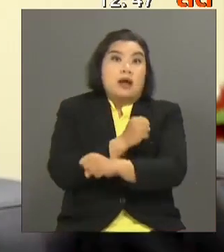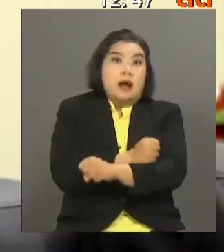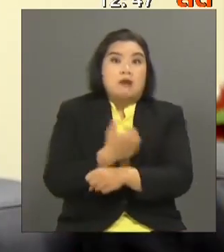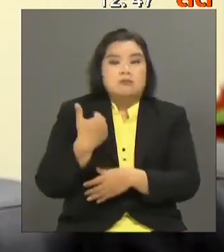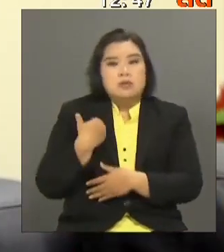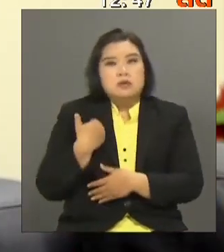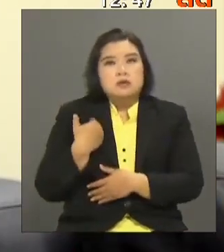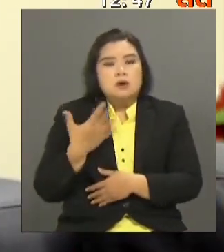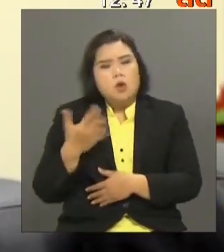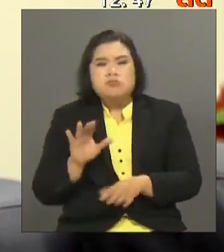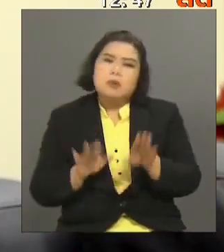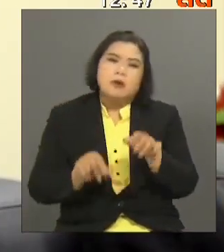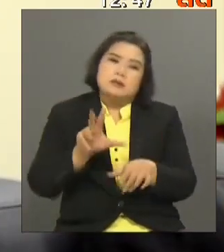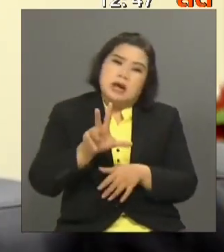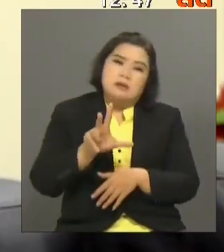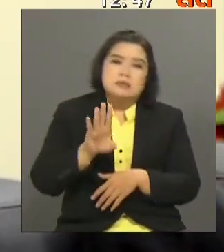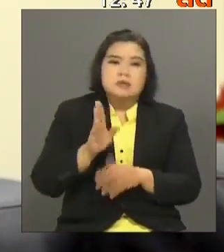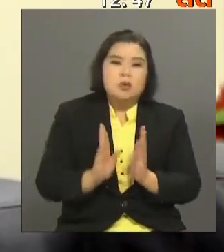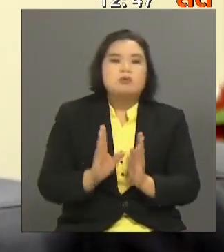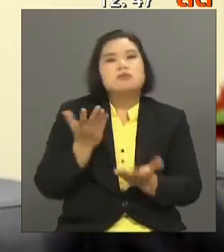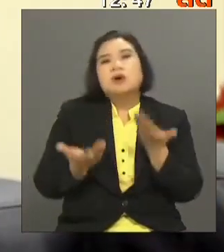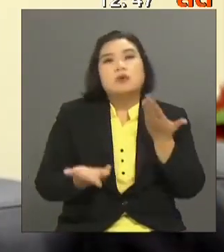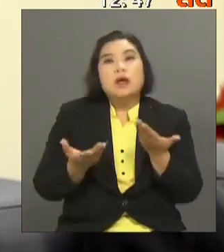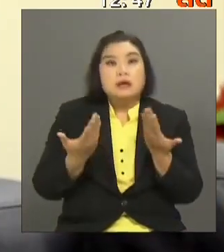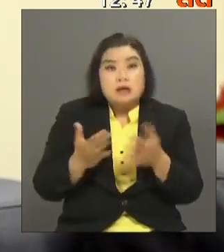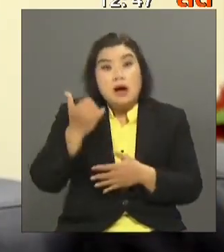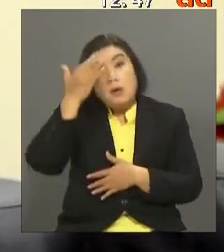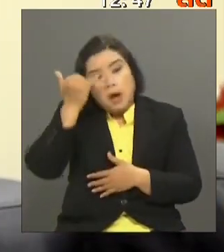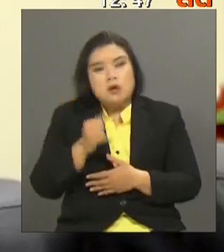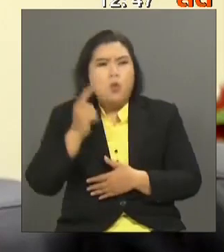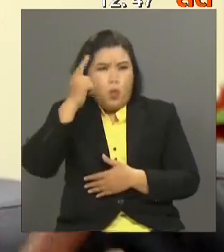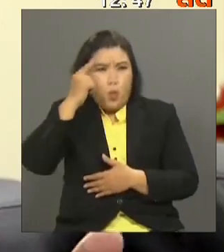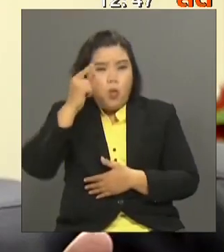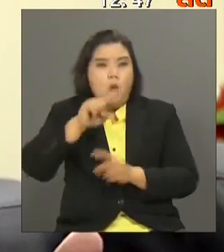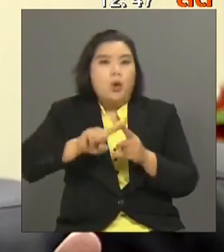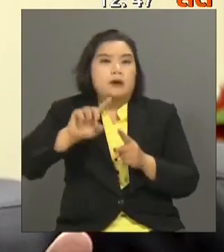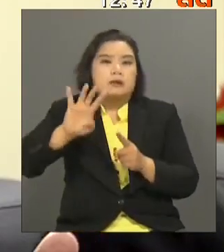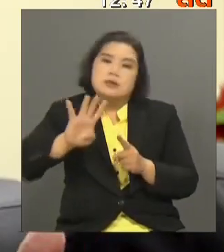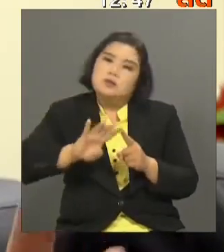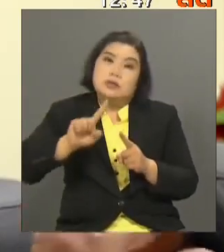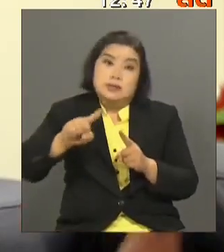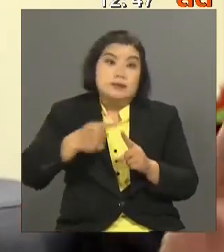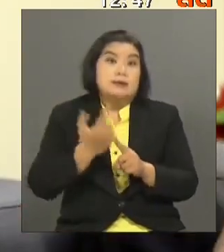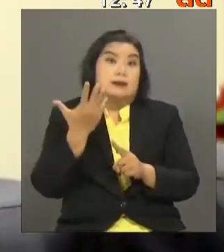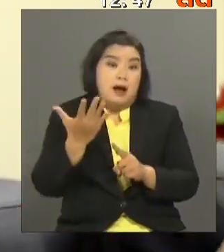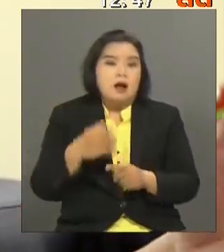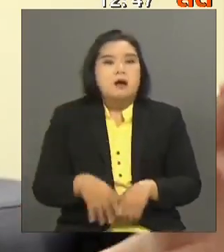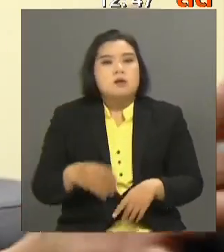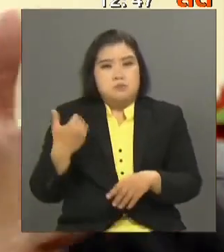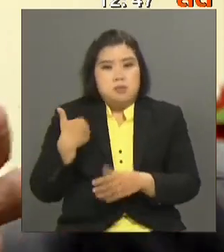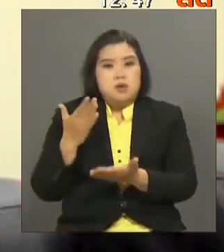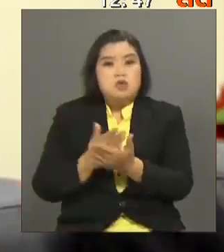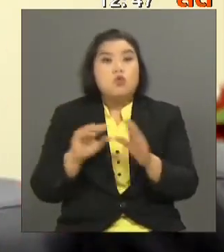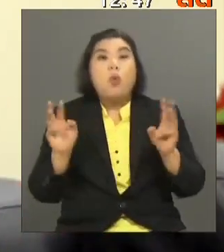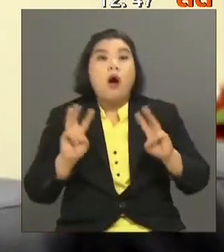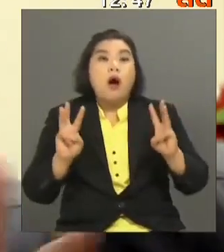คนซึ่งไม่มากนักอะไรเนี่ยเขาก็จะว่างงานวันที่1นี้หยุดอยู่แล้วพวกเราก็จัดคอนเสิร์ตมีหมอลำประชันดนตรี4